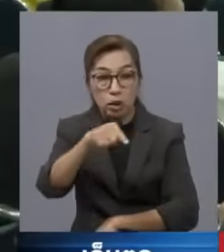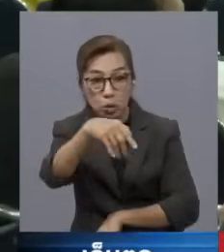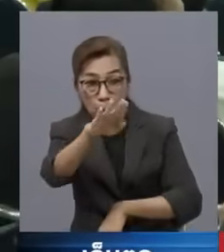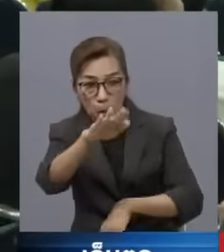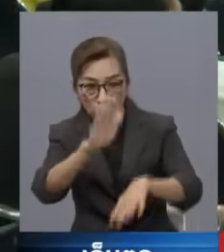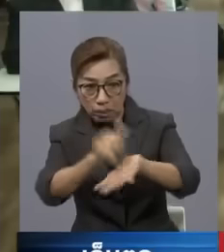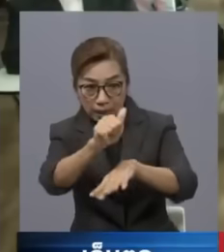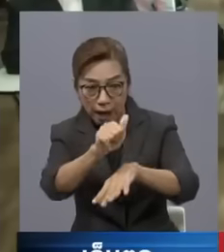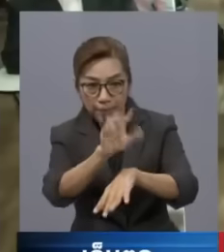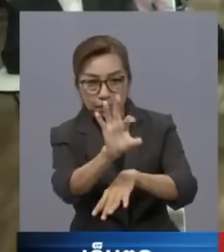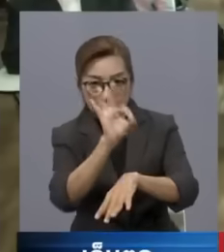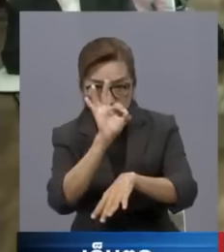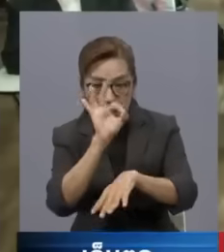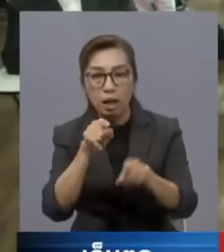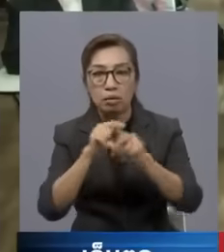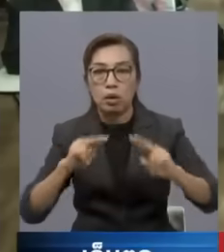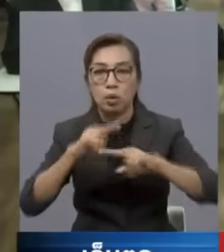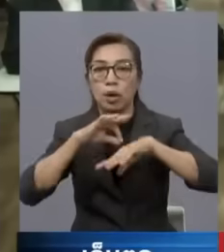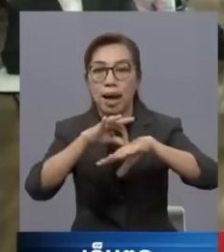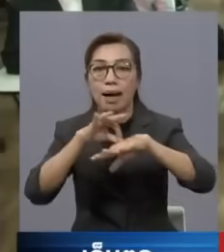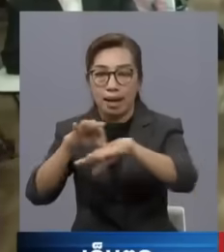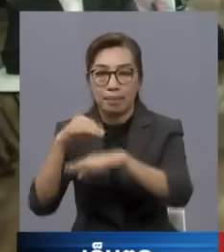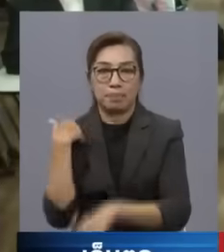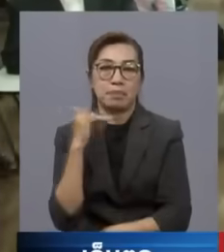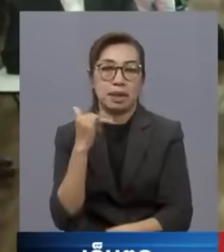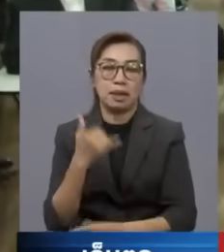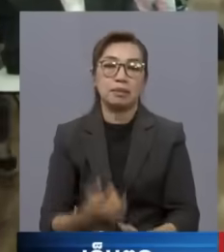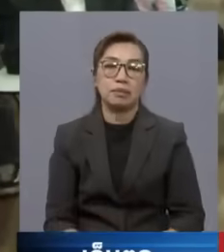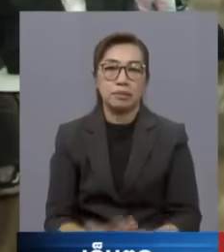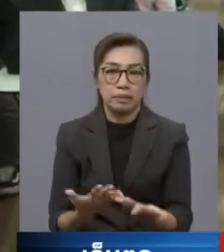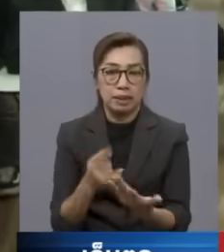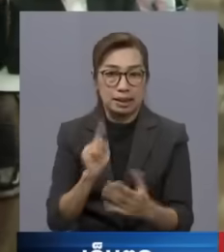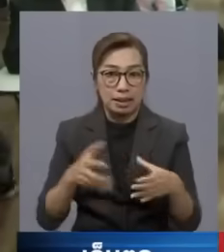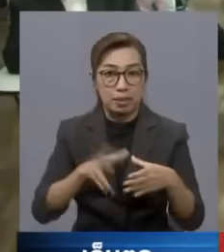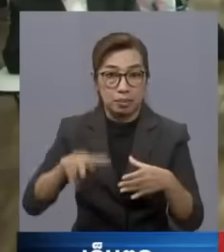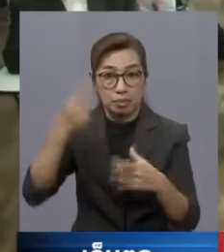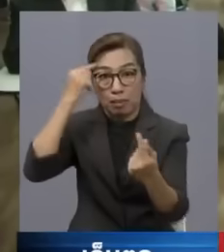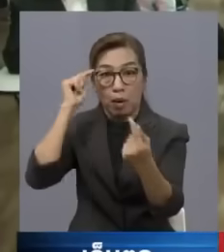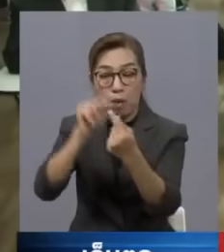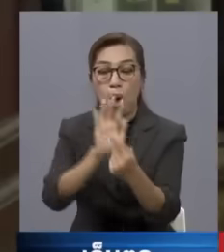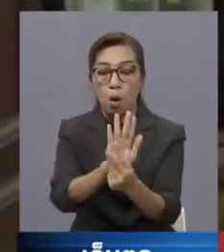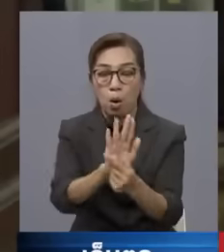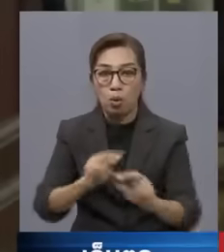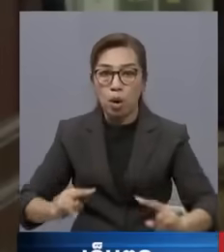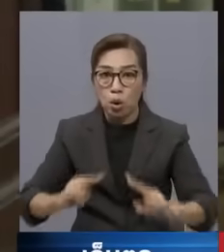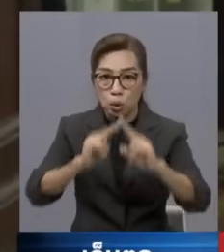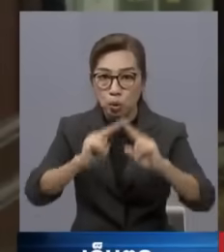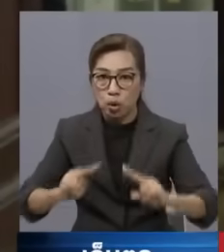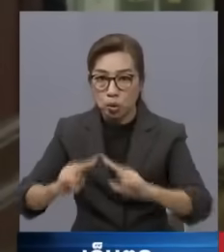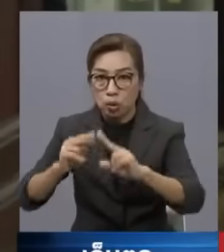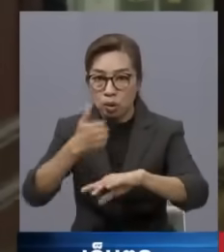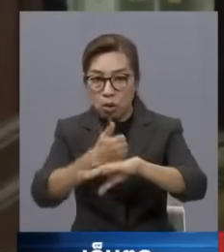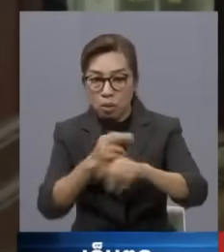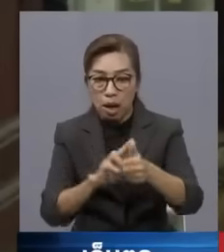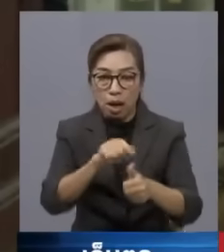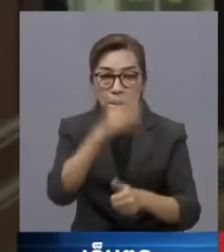ความเชื่อมั่นให้กับทางเพื่อไทยได้มานั่งเก้าอี้ 2เก้าอี้นี้ซึ่งเป้าหมายของทางเพื่อไทยในการปักหมุดกระทรวงต่างๆก็หวังที่จะ